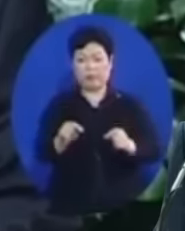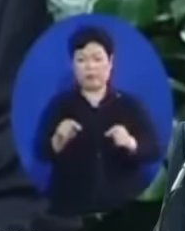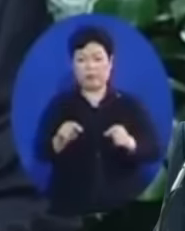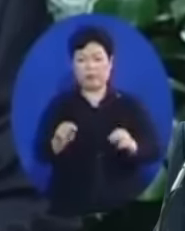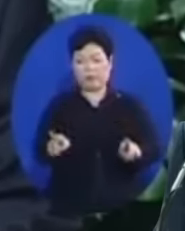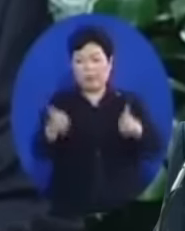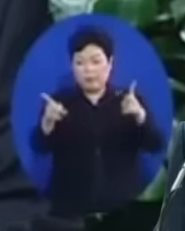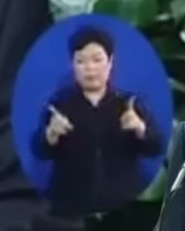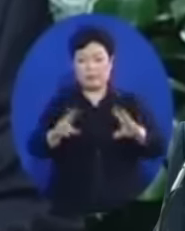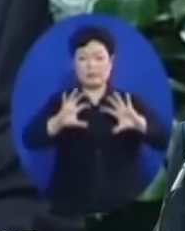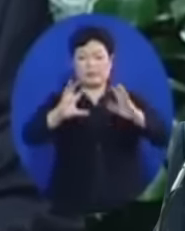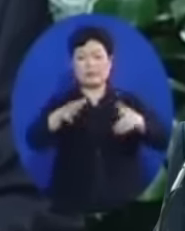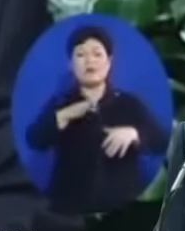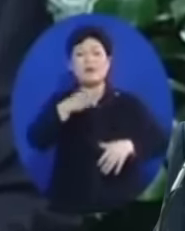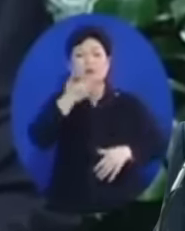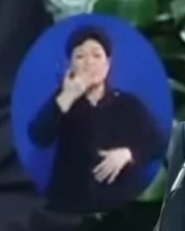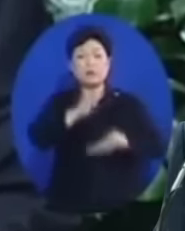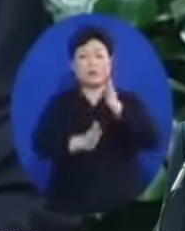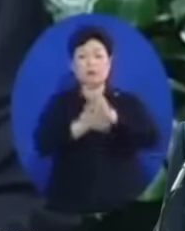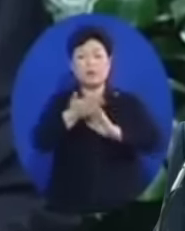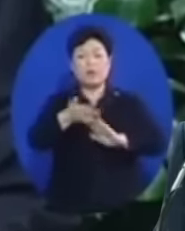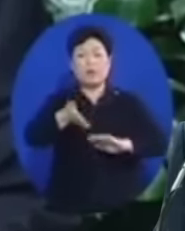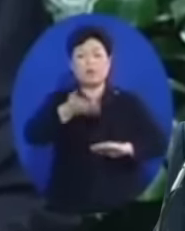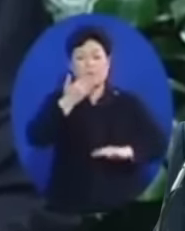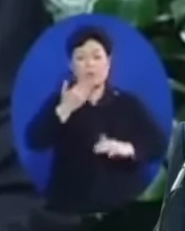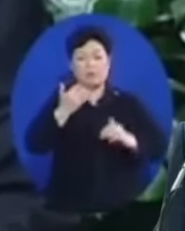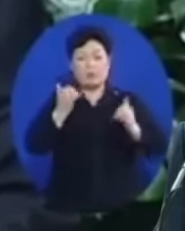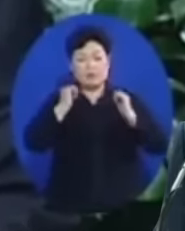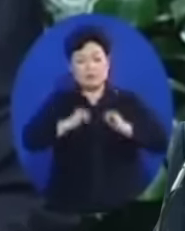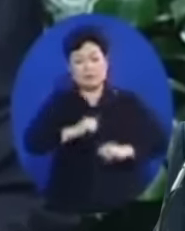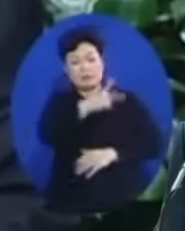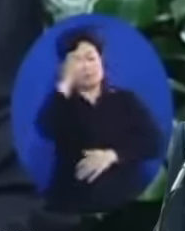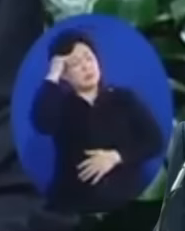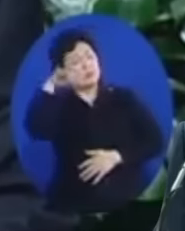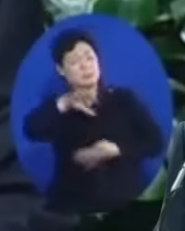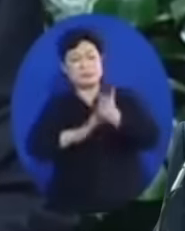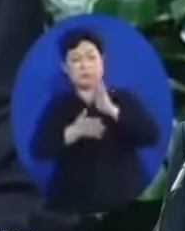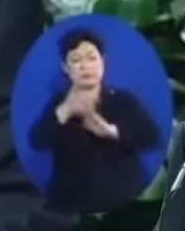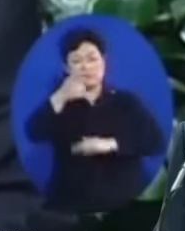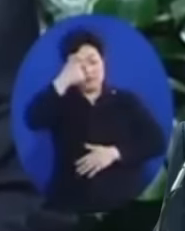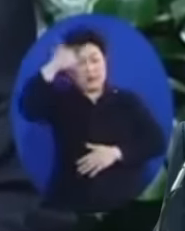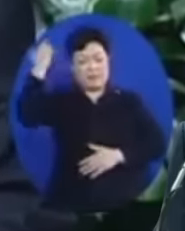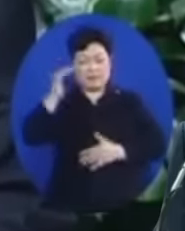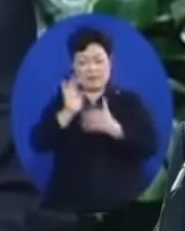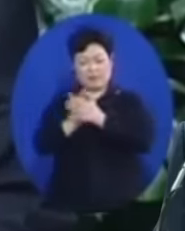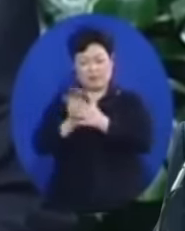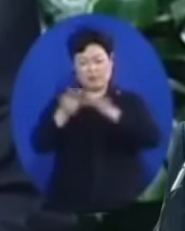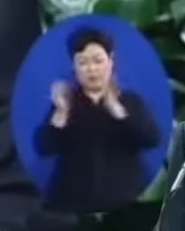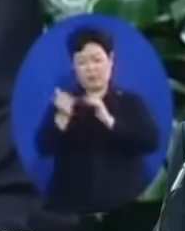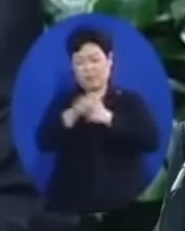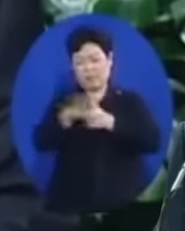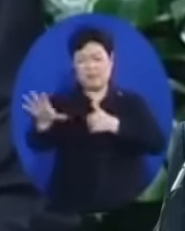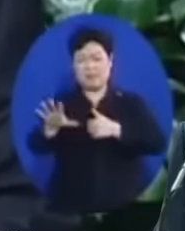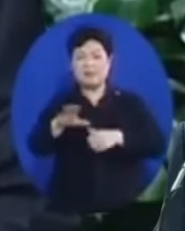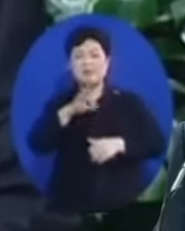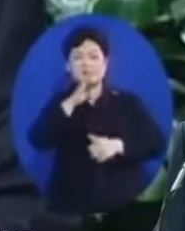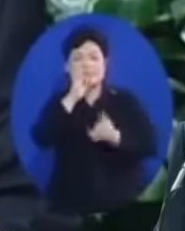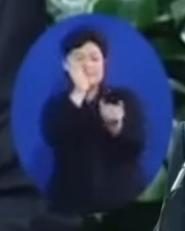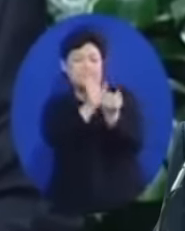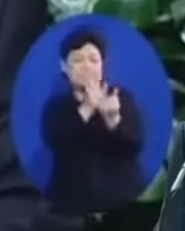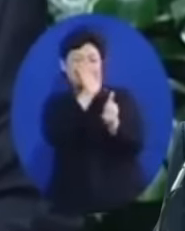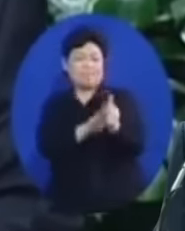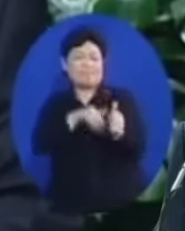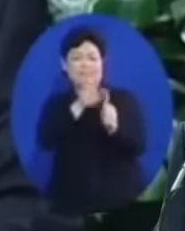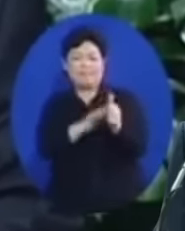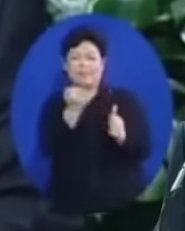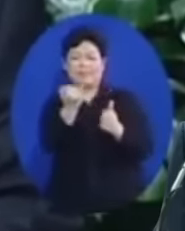나라에 큰 흉년이 오자 먹고 입고 잘 곳도 없었습니다. 옛날에 친하던 친구들 다 떠나고 자기에게 아양을 부리던 여자들도 다